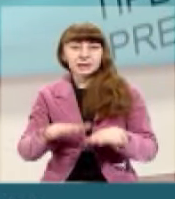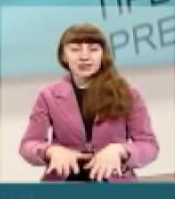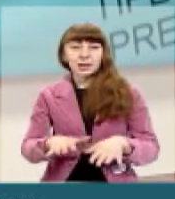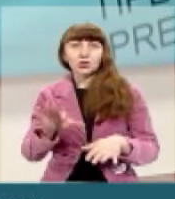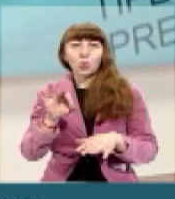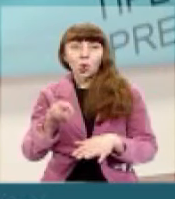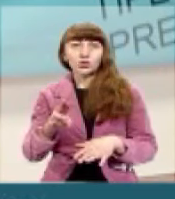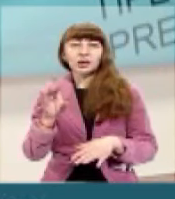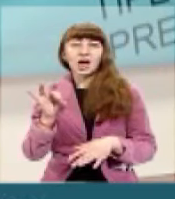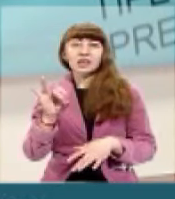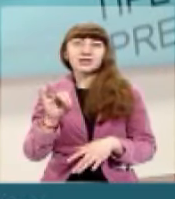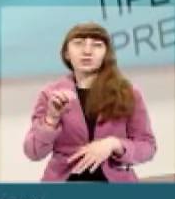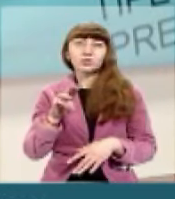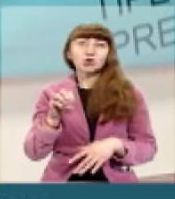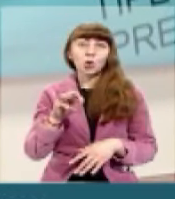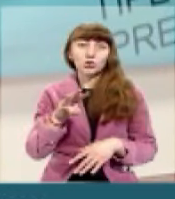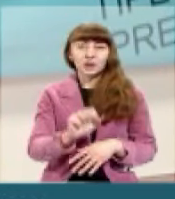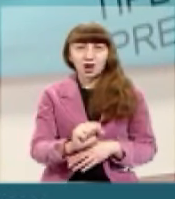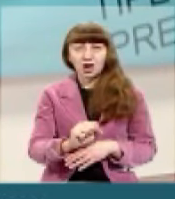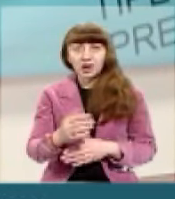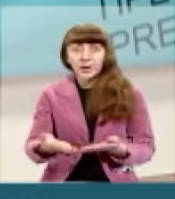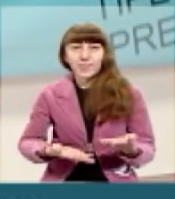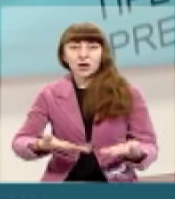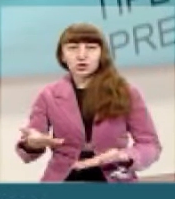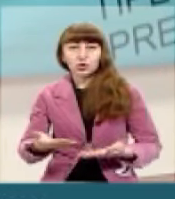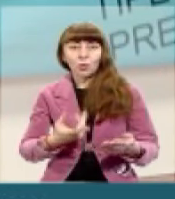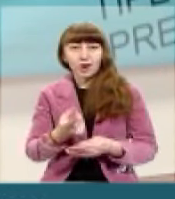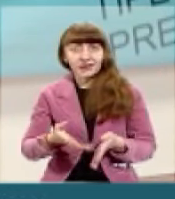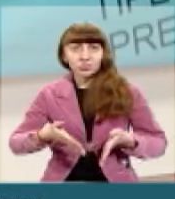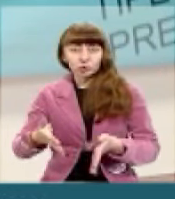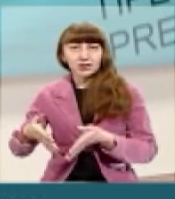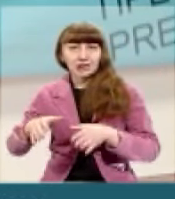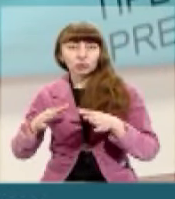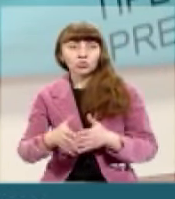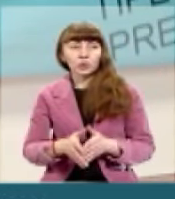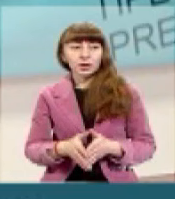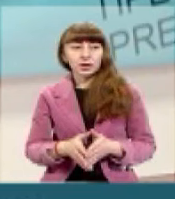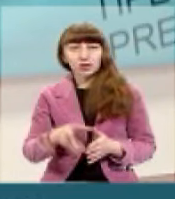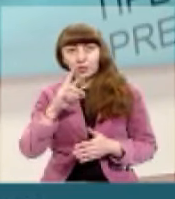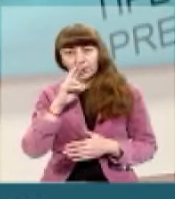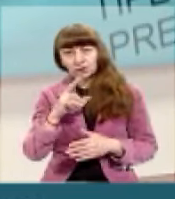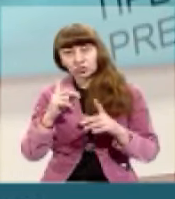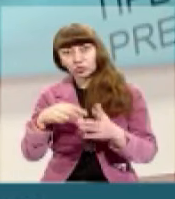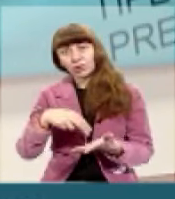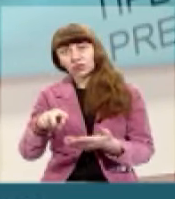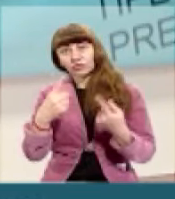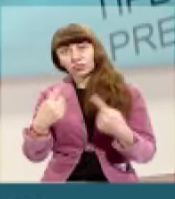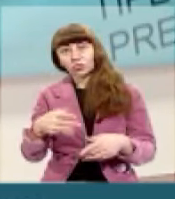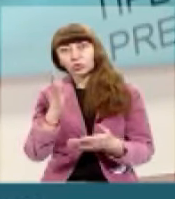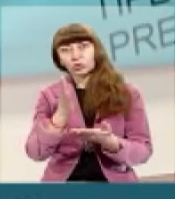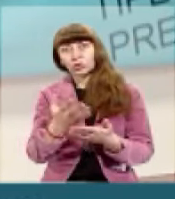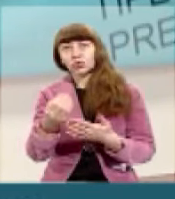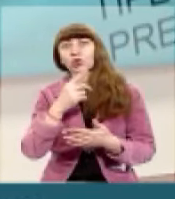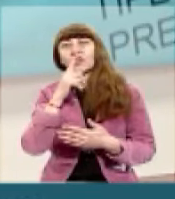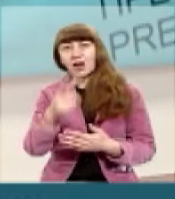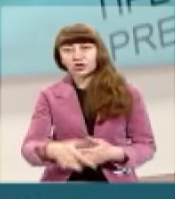работами, пошел по его следу, тем не менее, по ошибке направился в другую сторону. Ушел